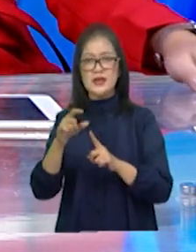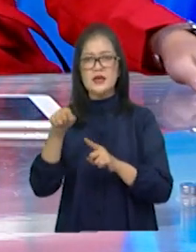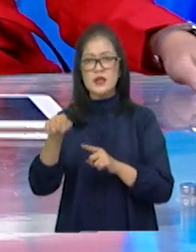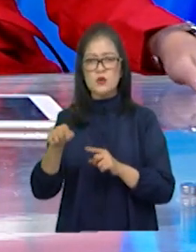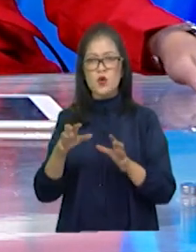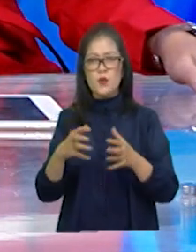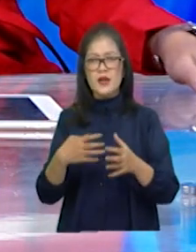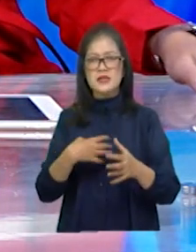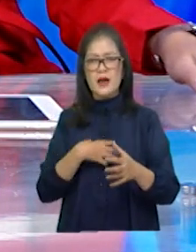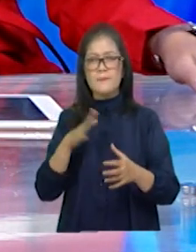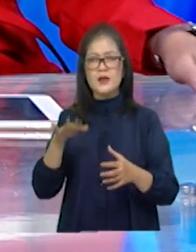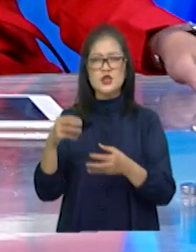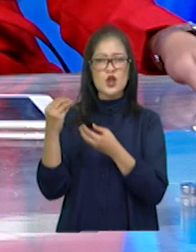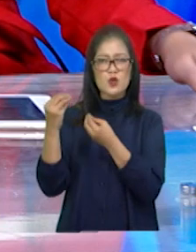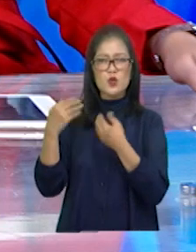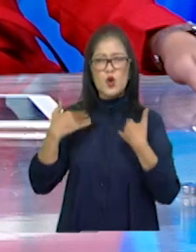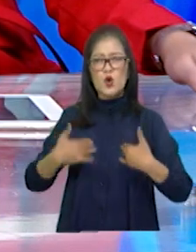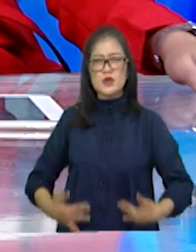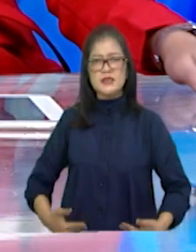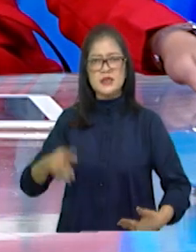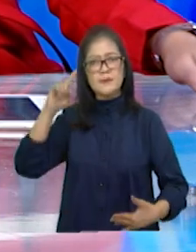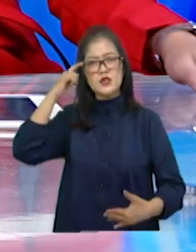kondisi psikologis Putri Candrawati stabil.